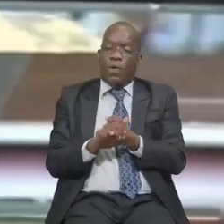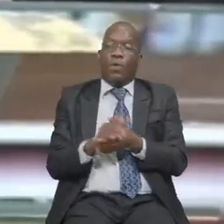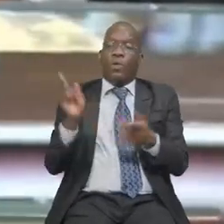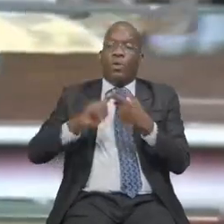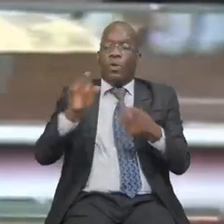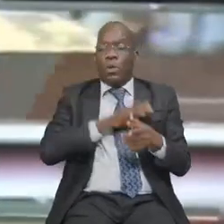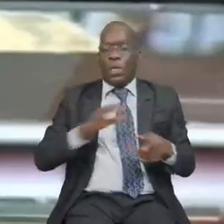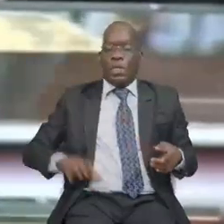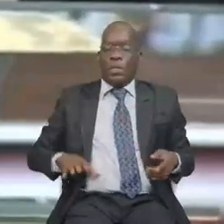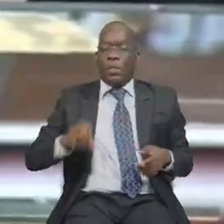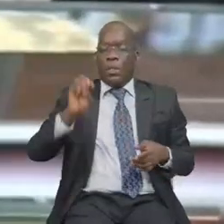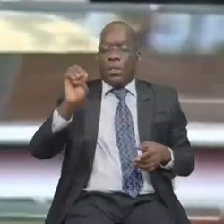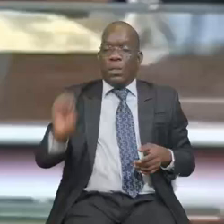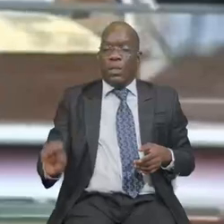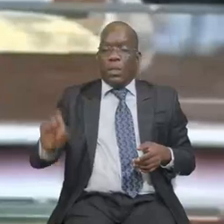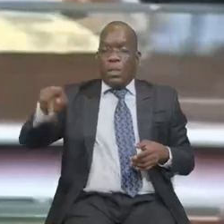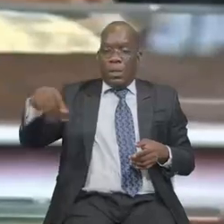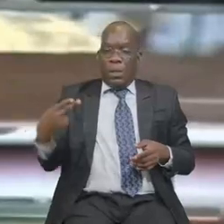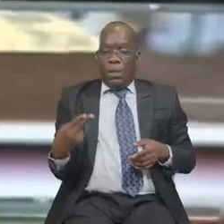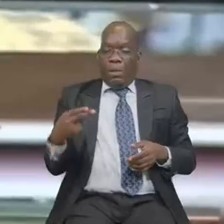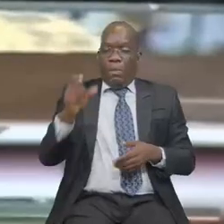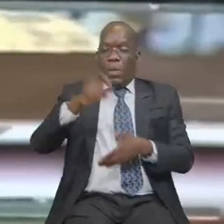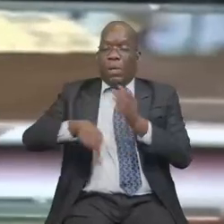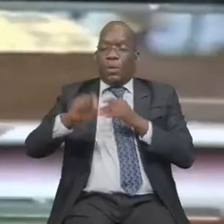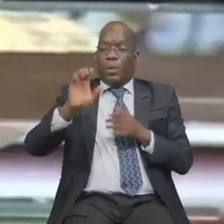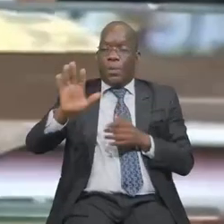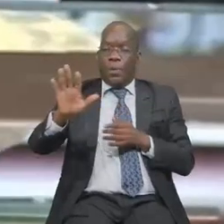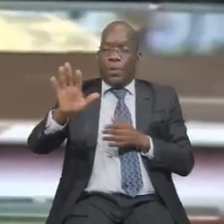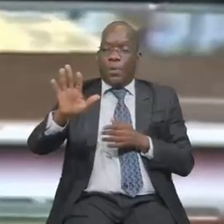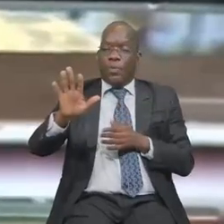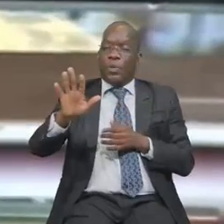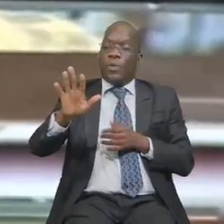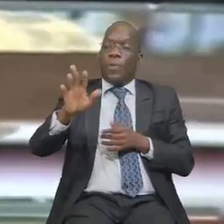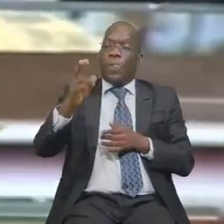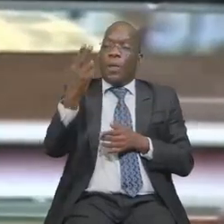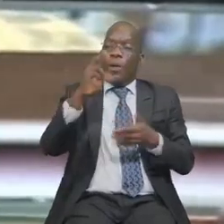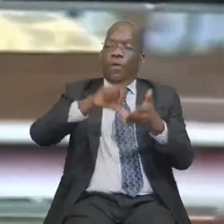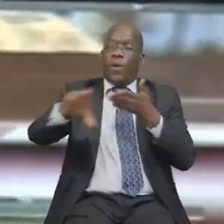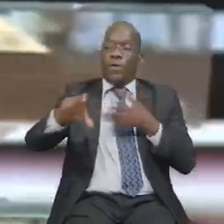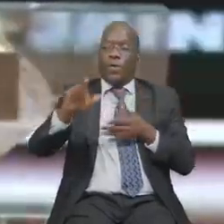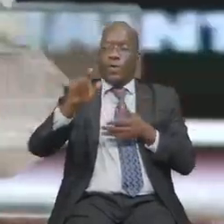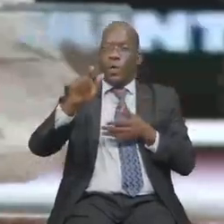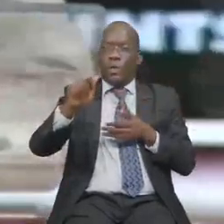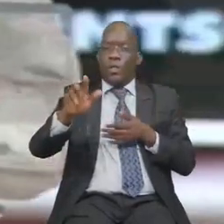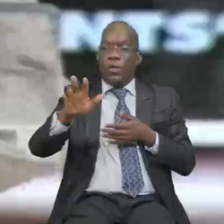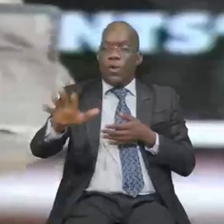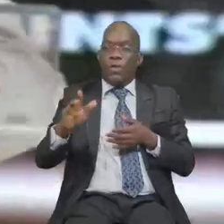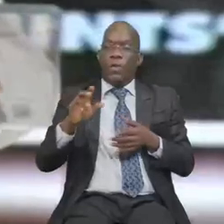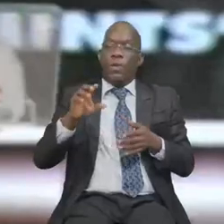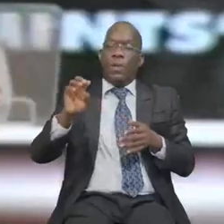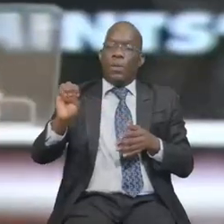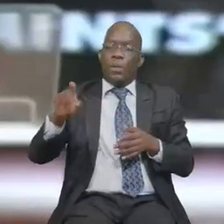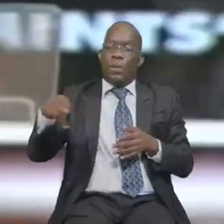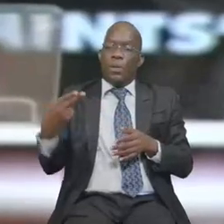Éphésiens, chapitre 5, verset 25. Éphésiens 5, 25.